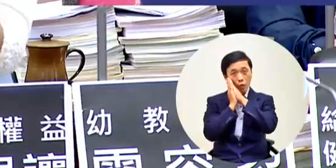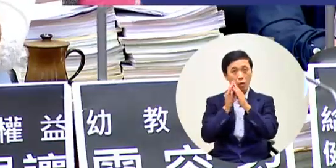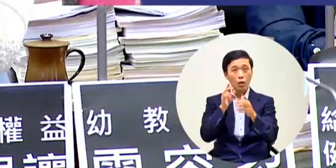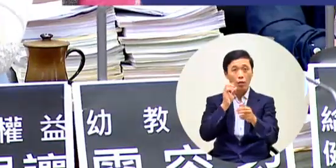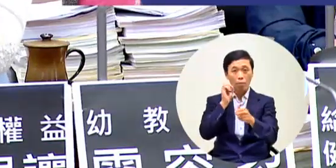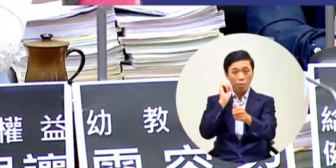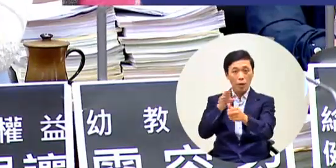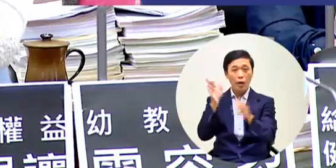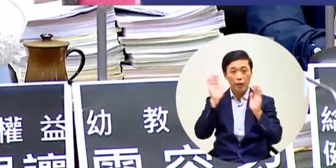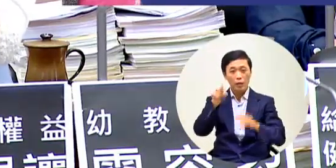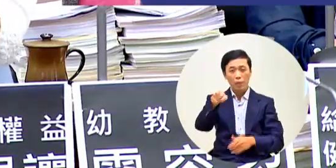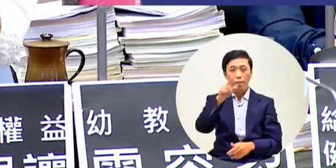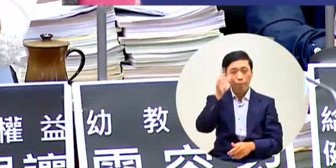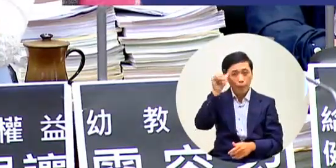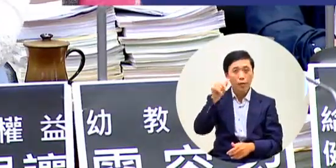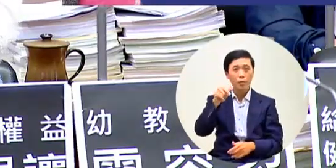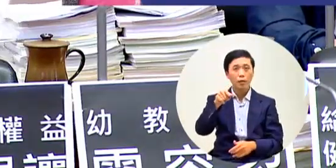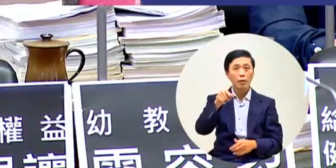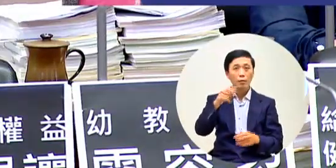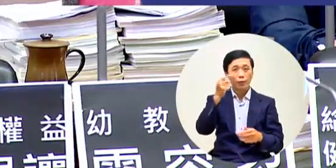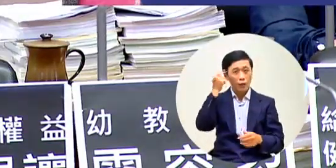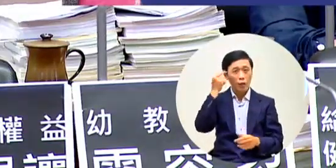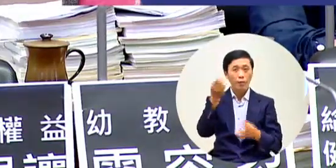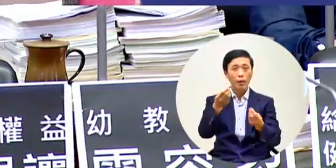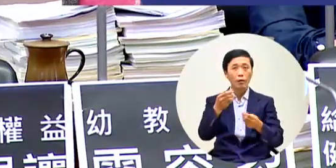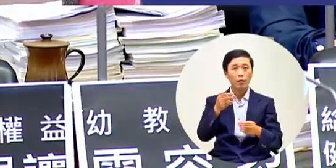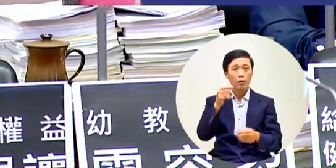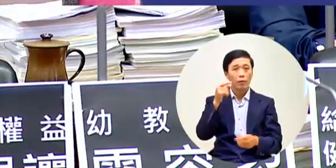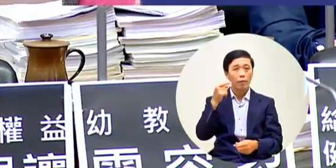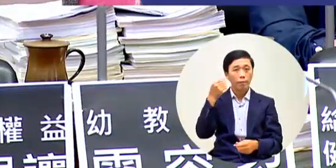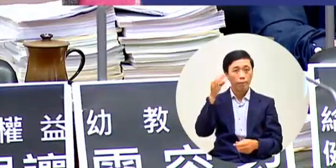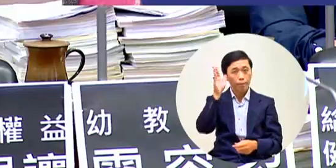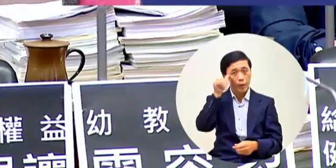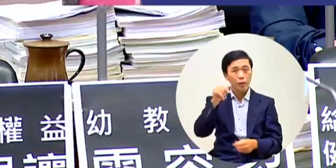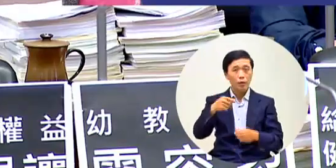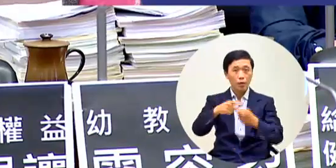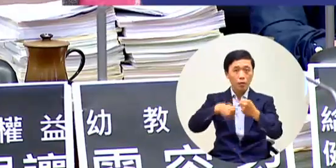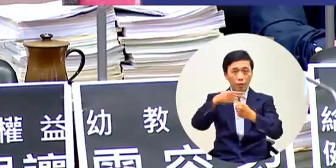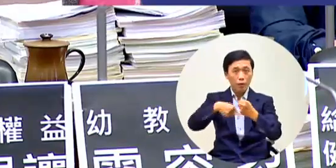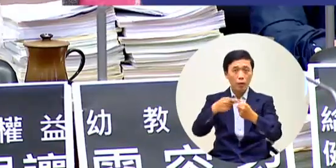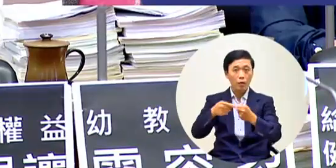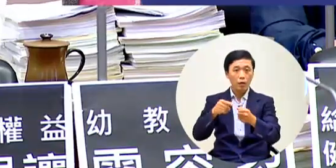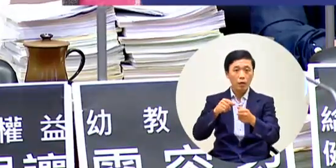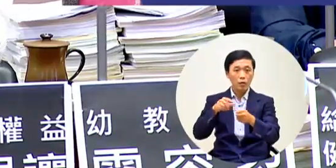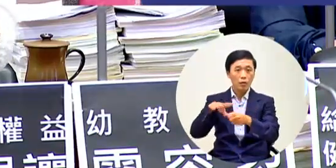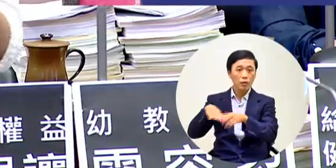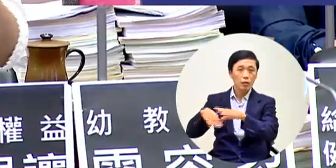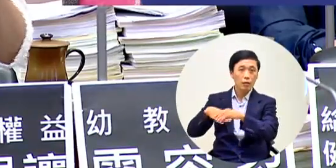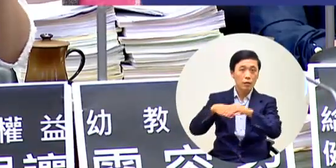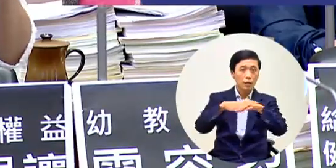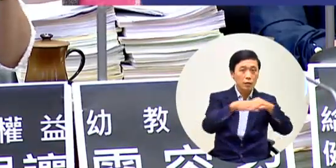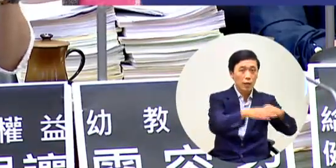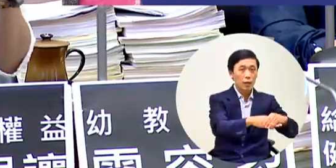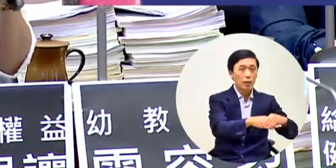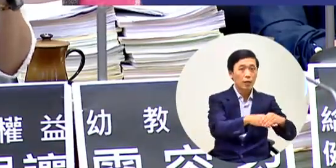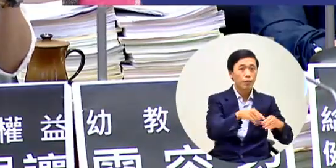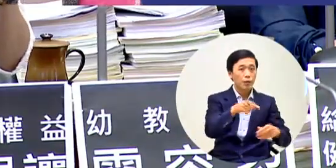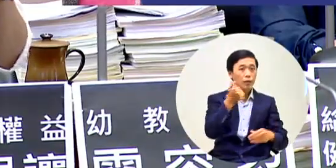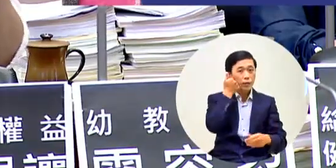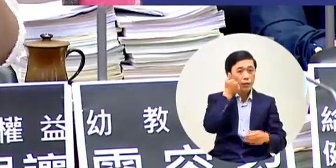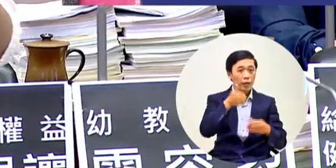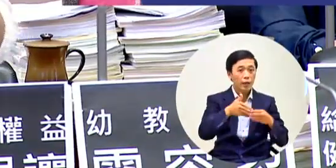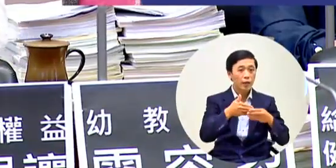用脑，没脑袋。绑手之后把孩子赶到别班，跟其他孩子说，你看谁要收你，谁要爱